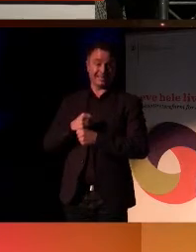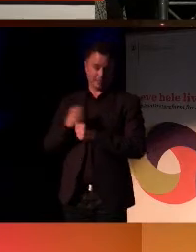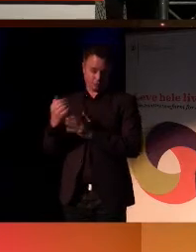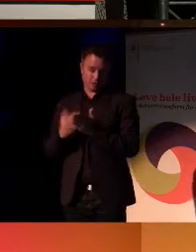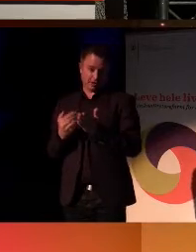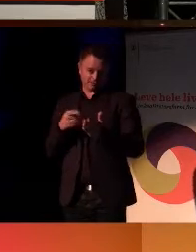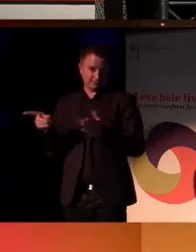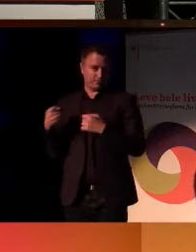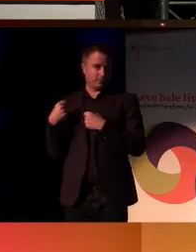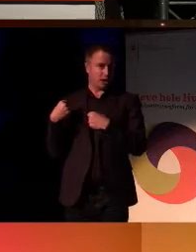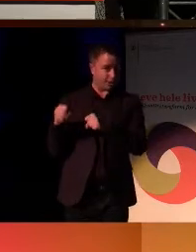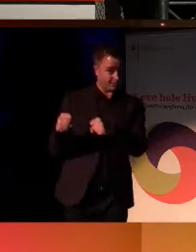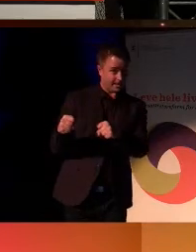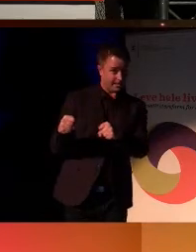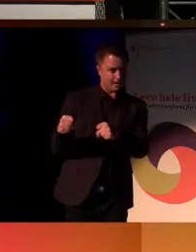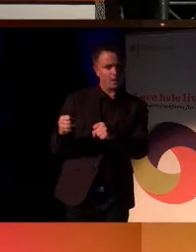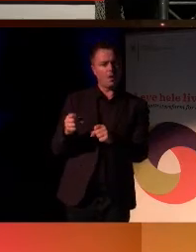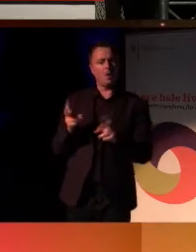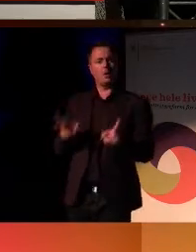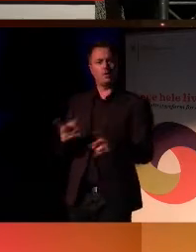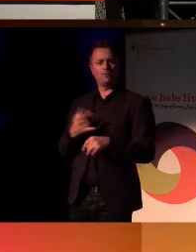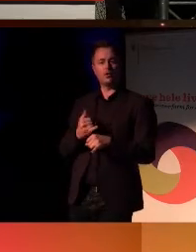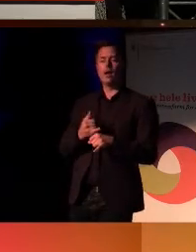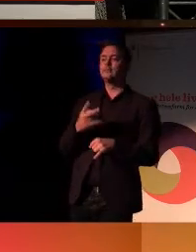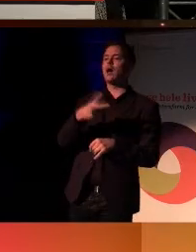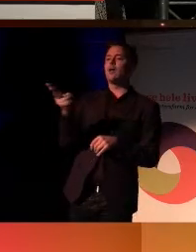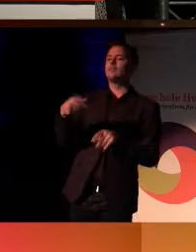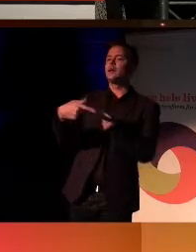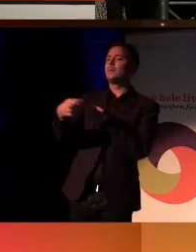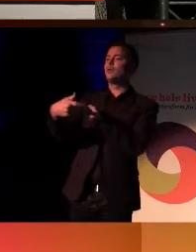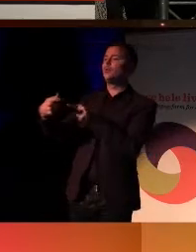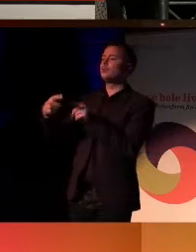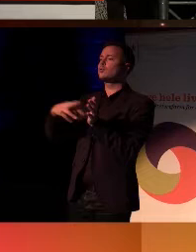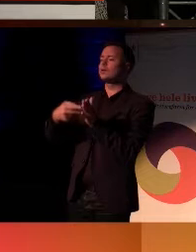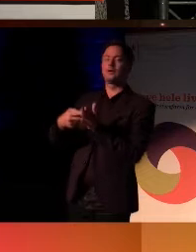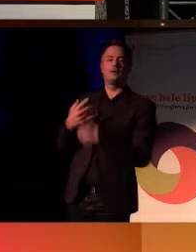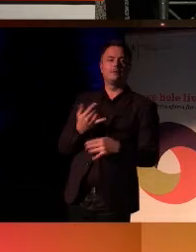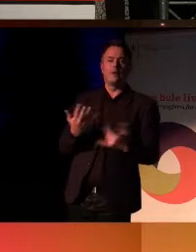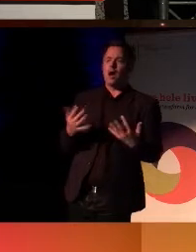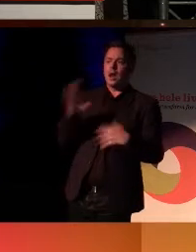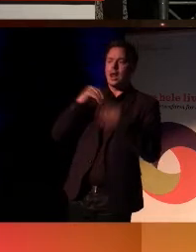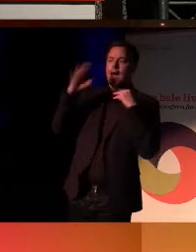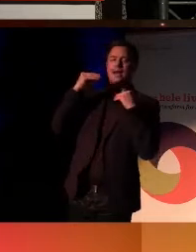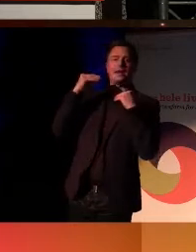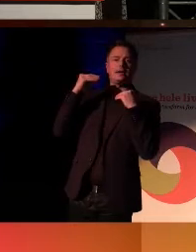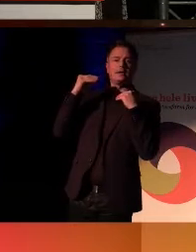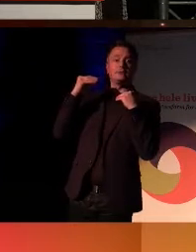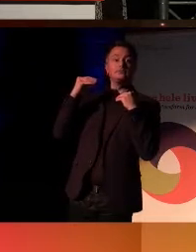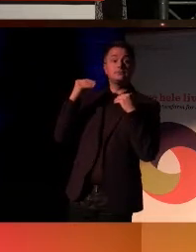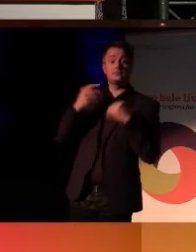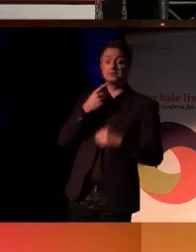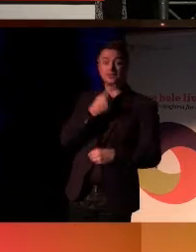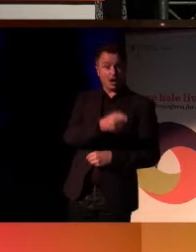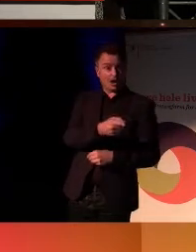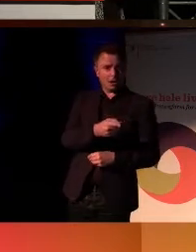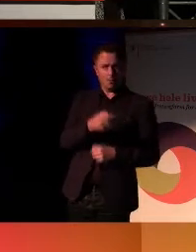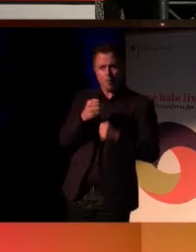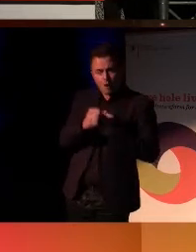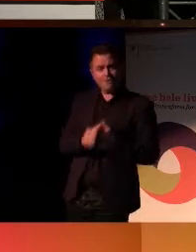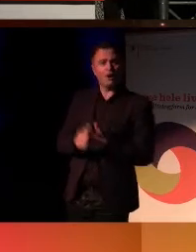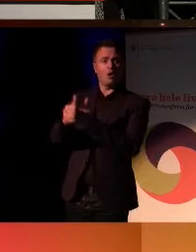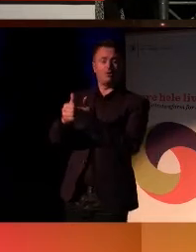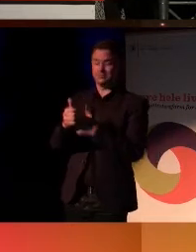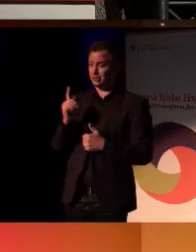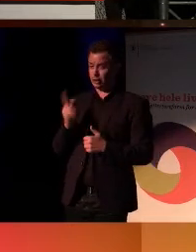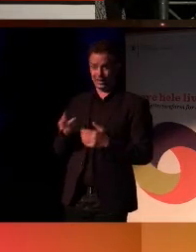arrangerte, og hvordan de lærte av de andre pilotene i det prosjektet. Men hun sier dette må følges opp, det ikke implementert en